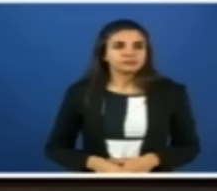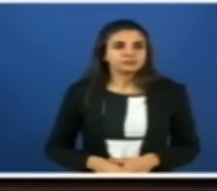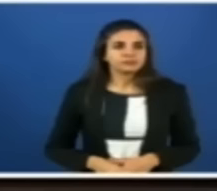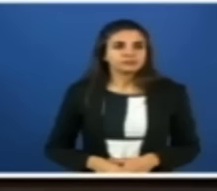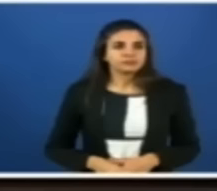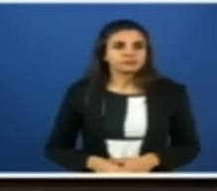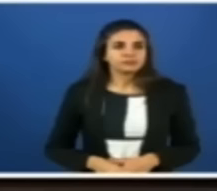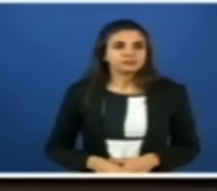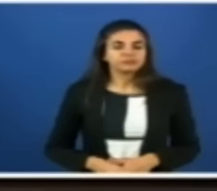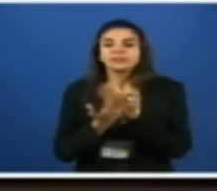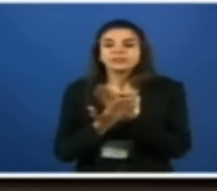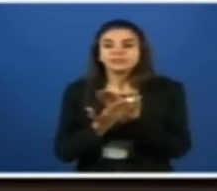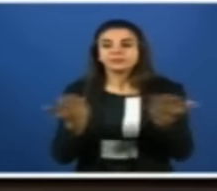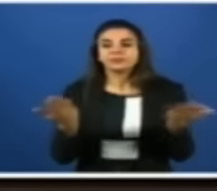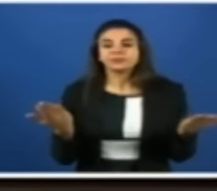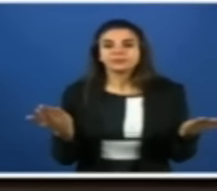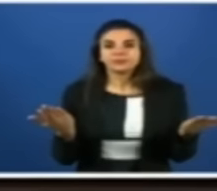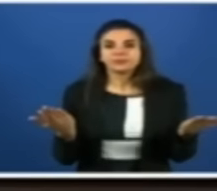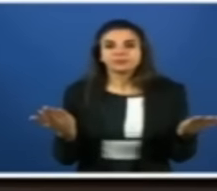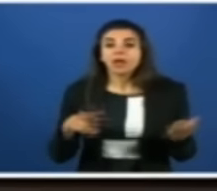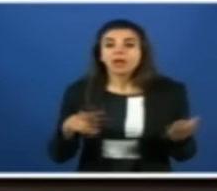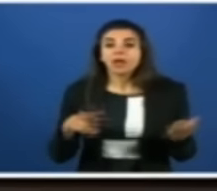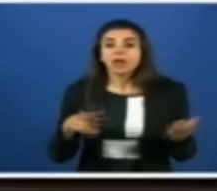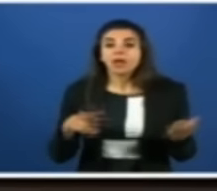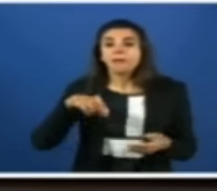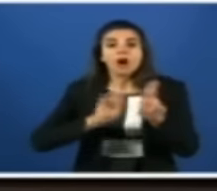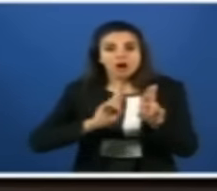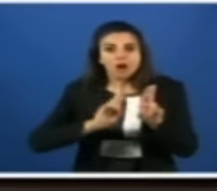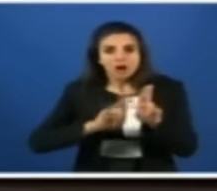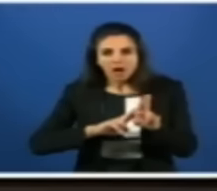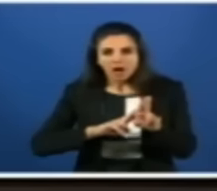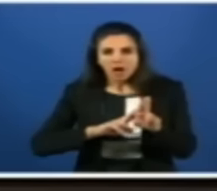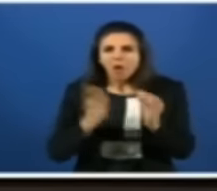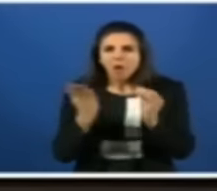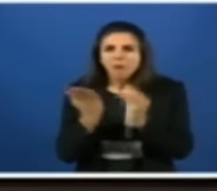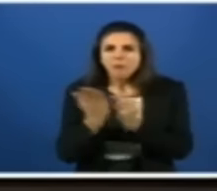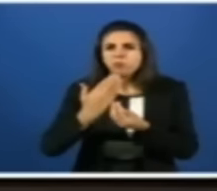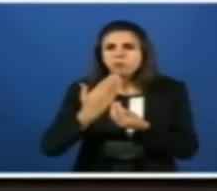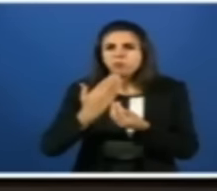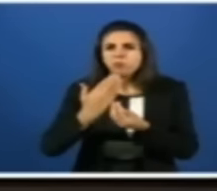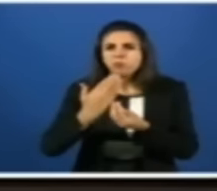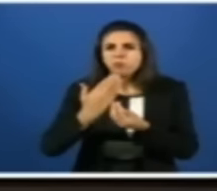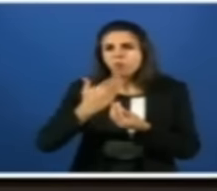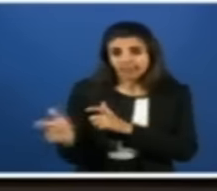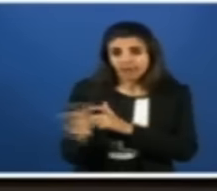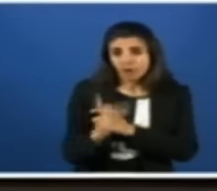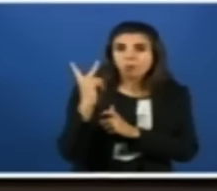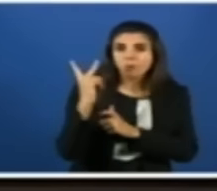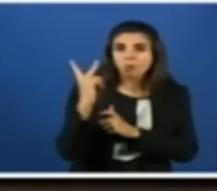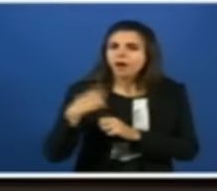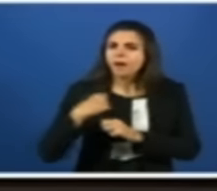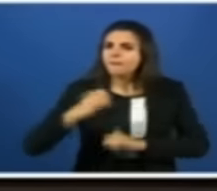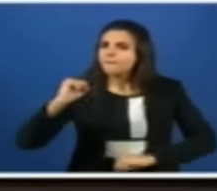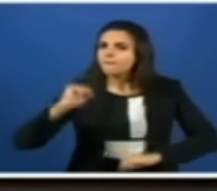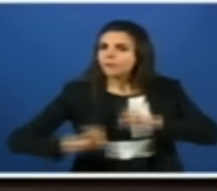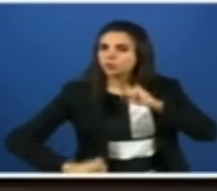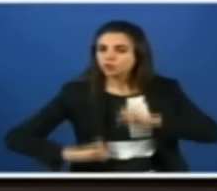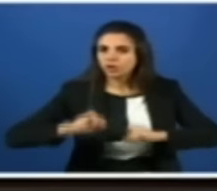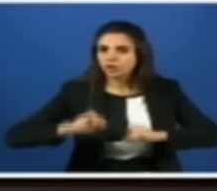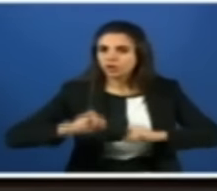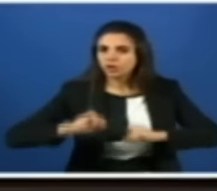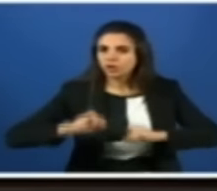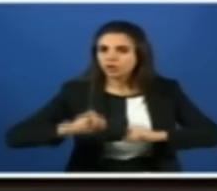Değerli kardeşlerim, PKK bölücü terör örgütüyle mücadelemiz